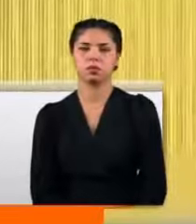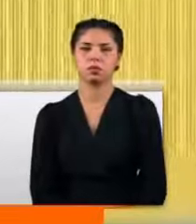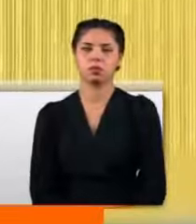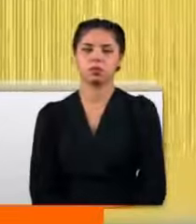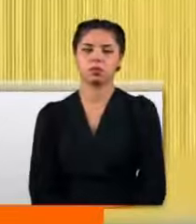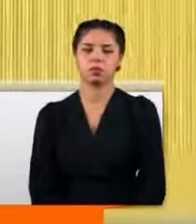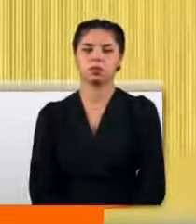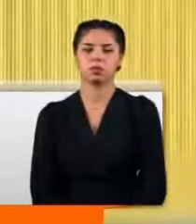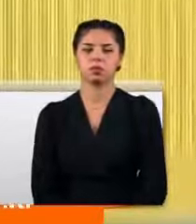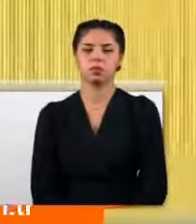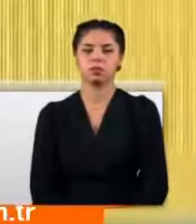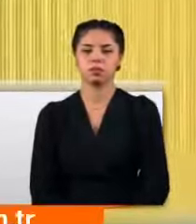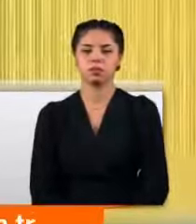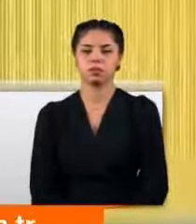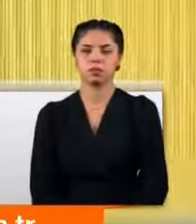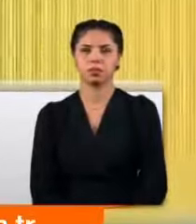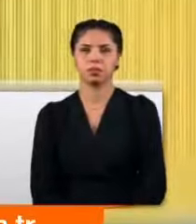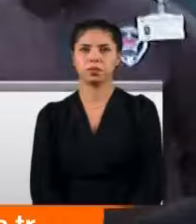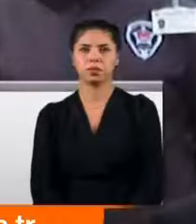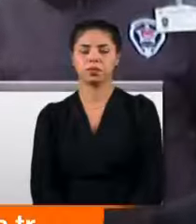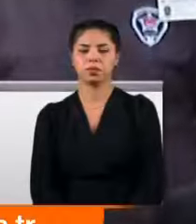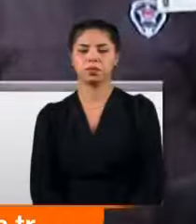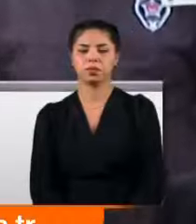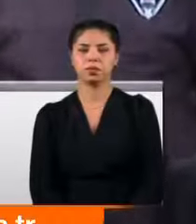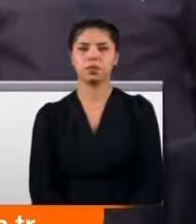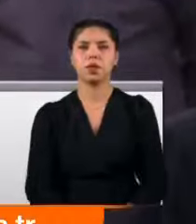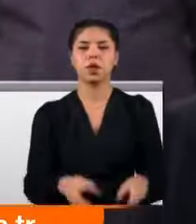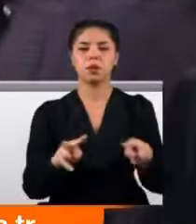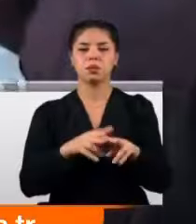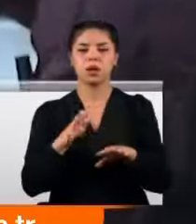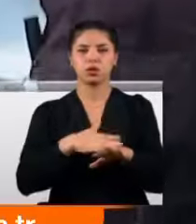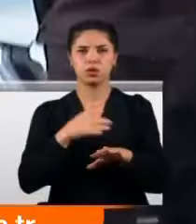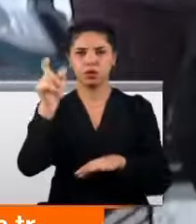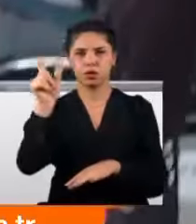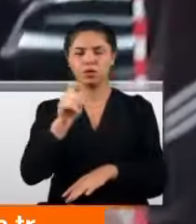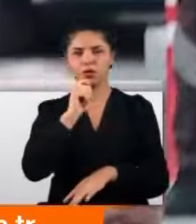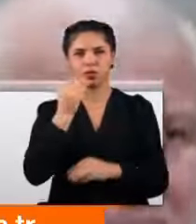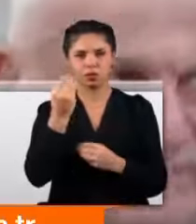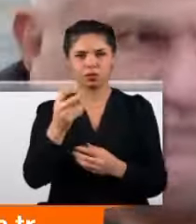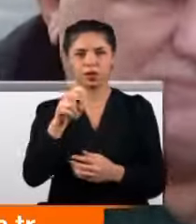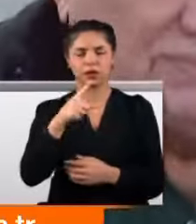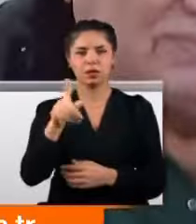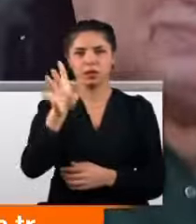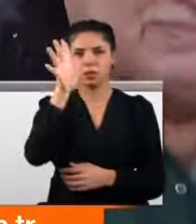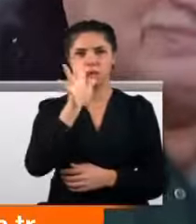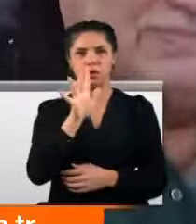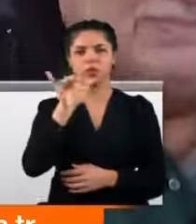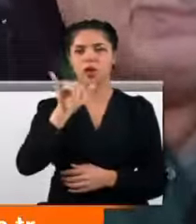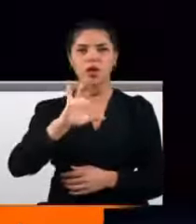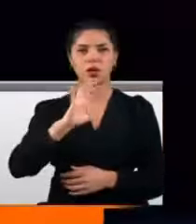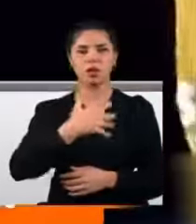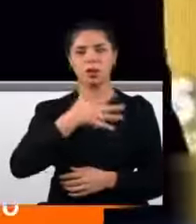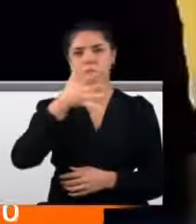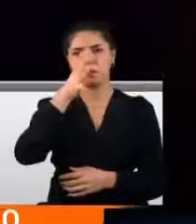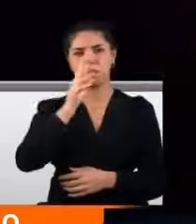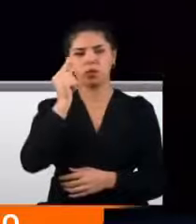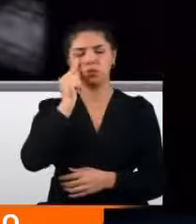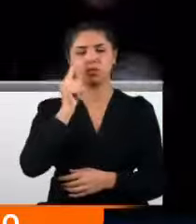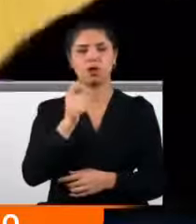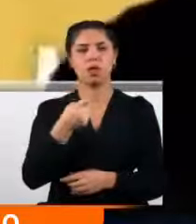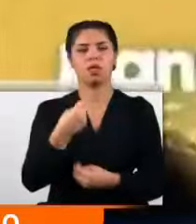bütün hak sahipleri olan borcumuzu ödemek yavaş söz vermesine rağmen 8.500 hak sahibinden yalnızca 500'ü